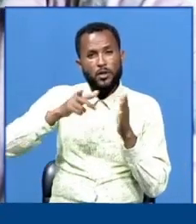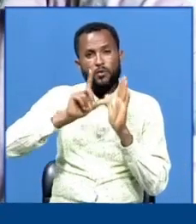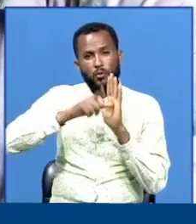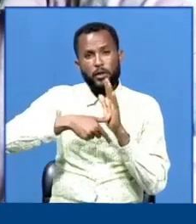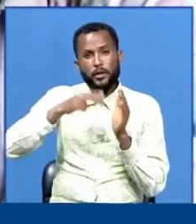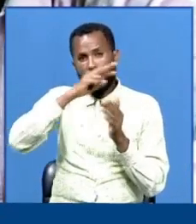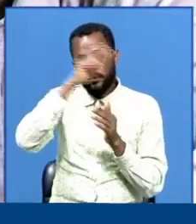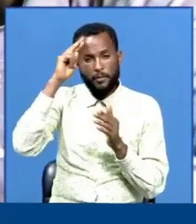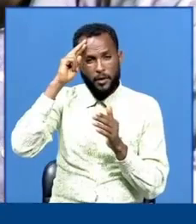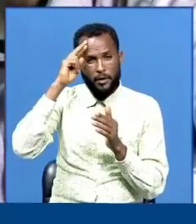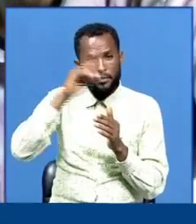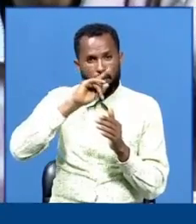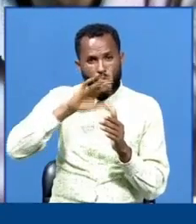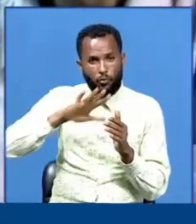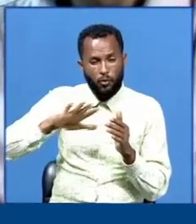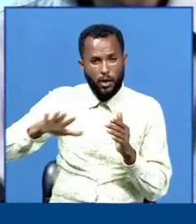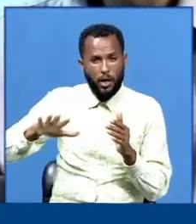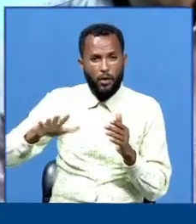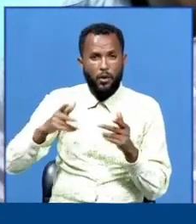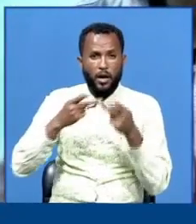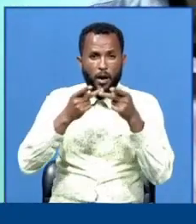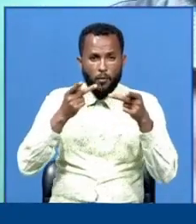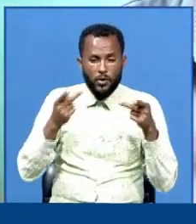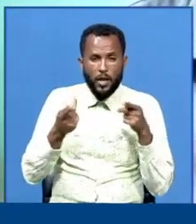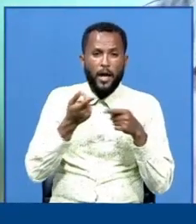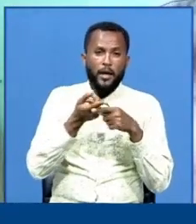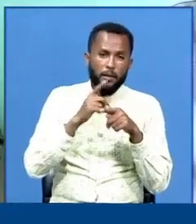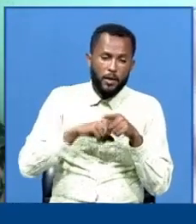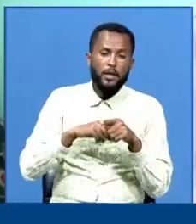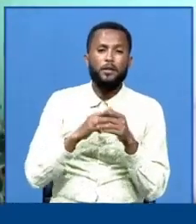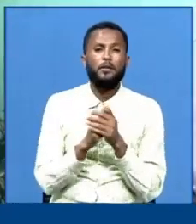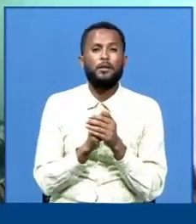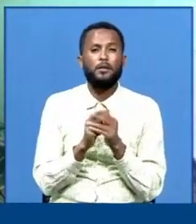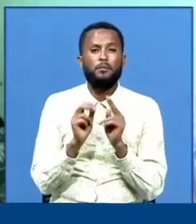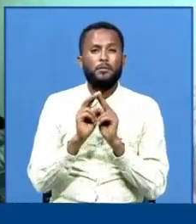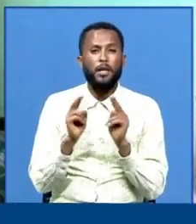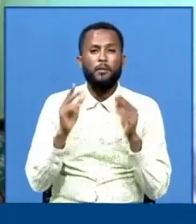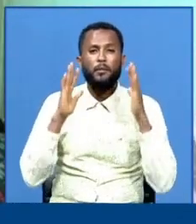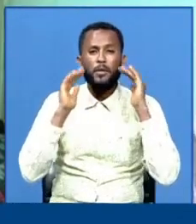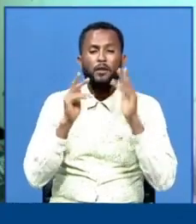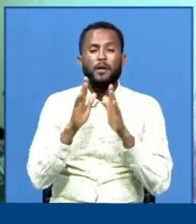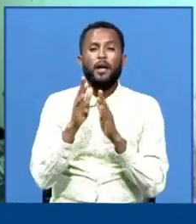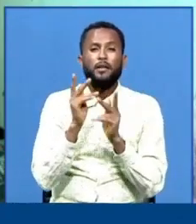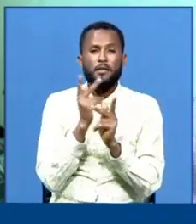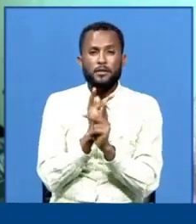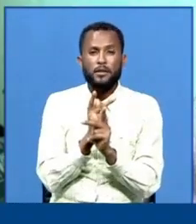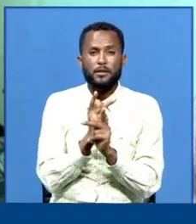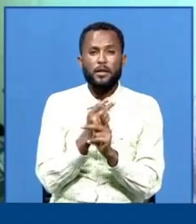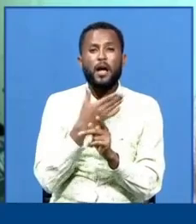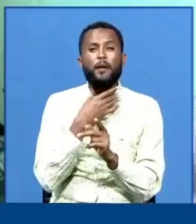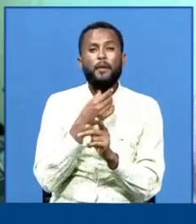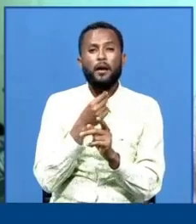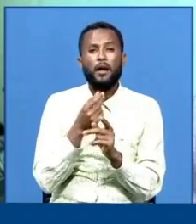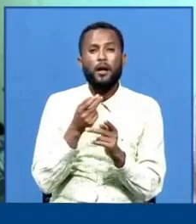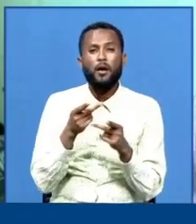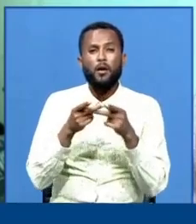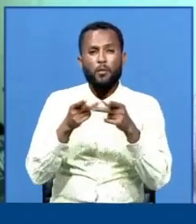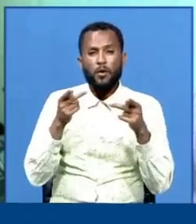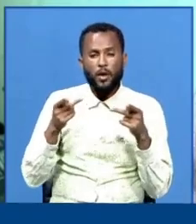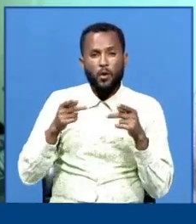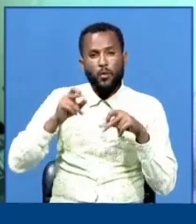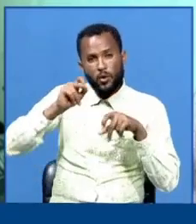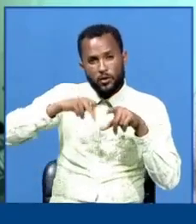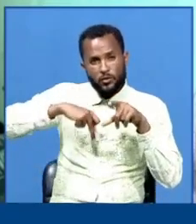ምክንያት ቆልሑስና ዳብ ዓድና ዳብ መረበትና ክንምልስ ብጣዕሚ ና ብተስፋ ፀንሕና ኣምሓራ ኢለ ቦታኡ ደንበሩ